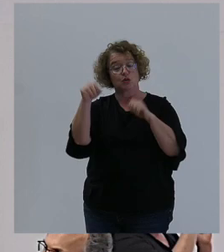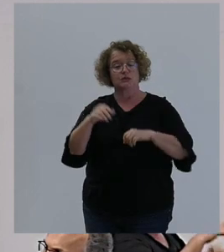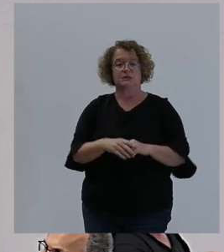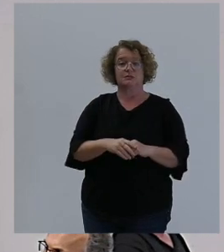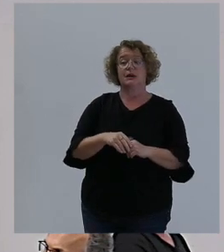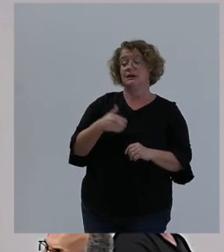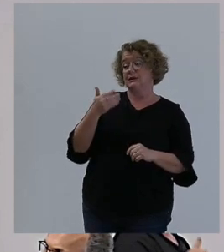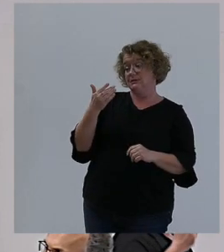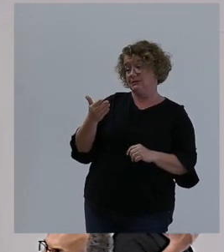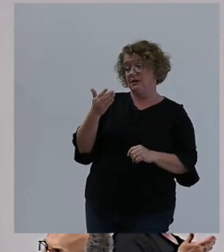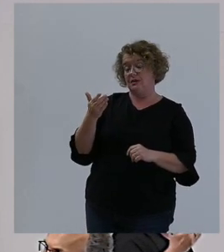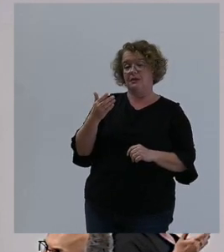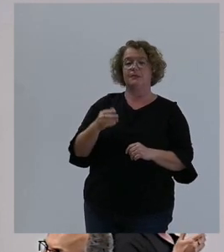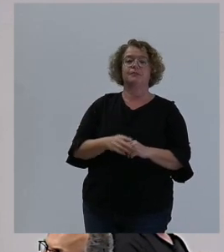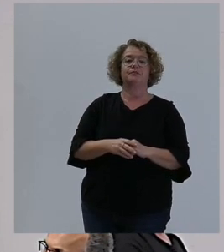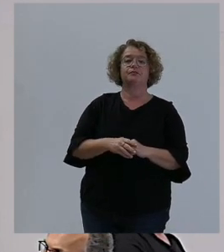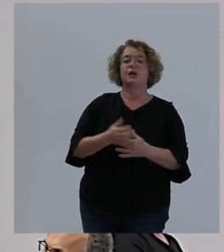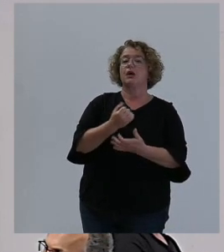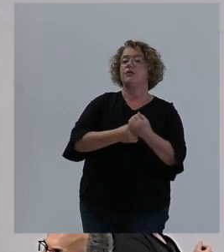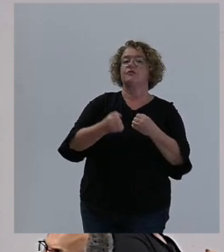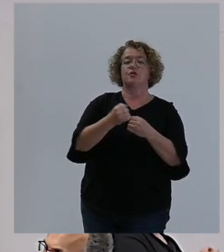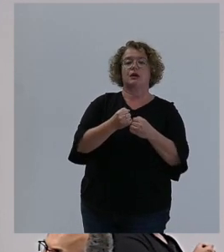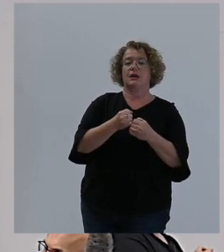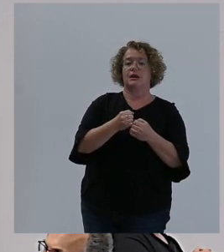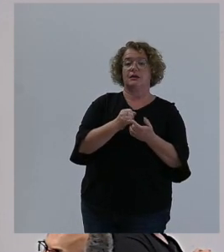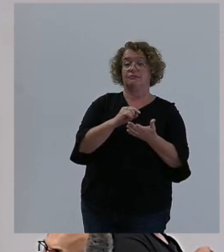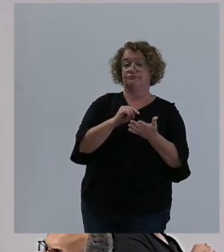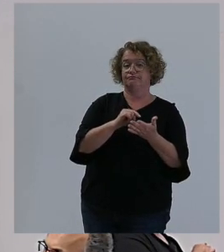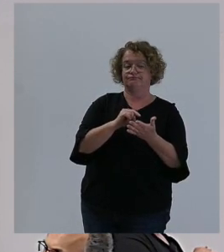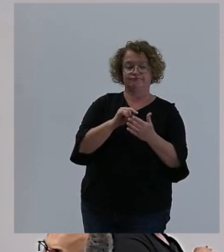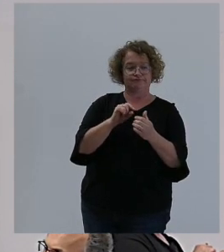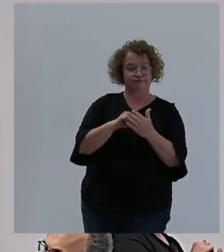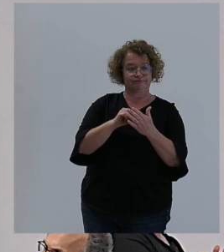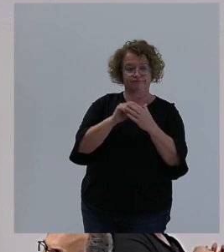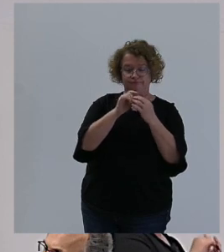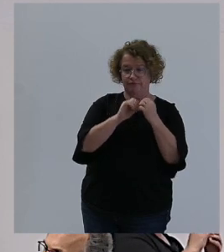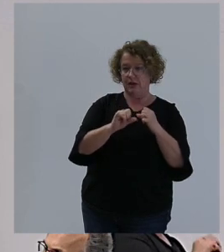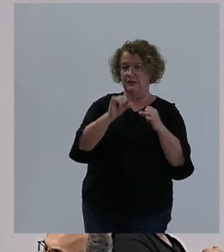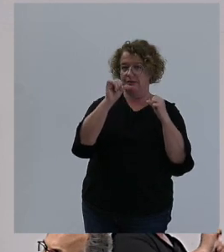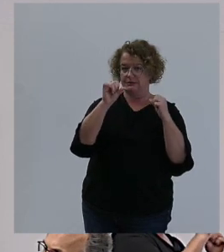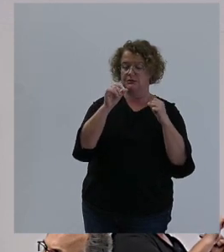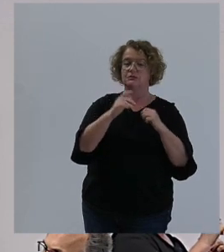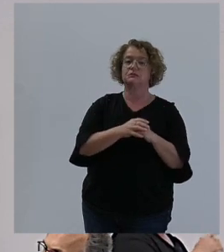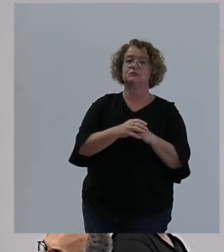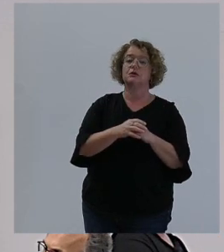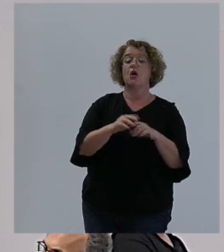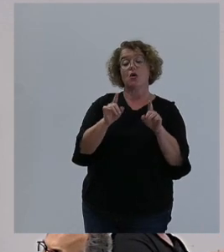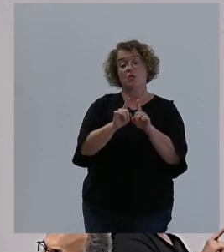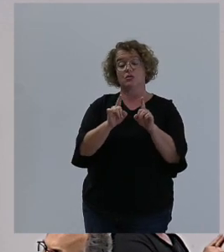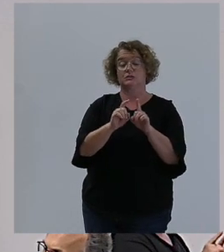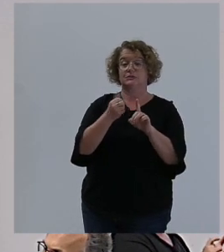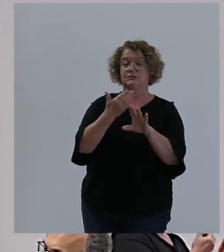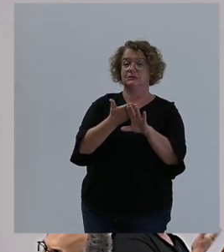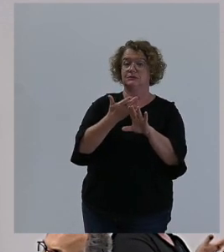la facilitation, si je puis dire, par la création d'un espace de ce type, et qui, bien évidemment, doit répondre aux règles et aux